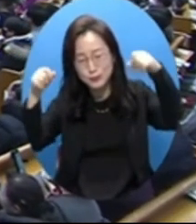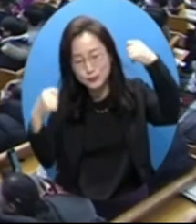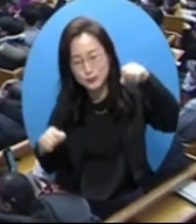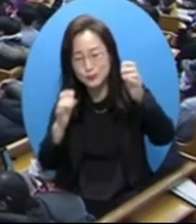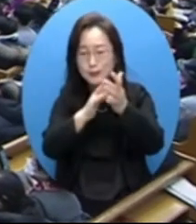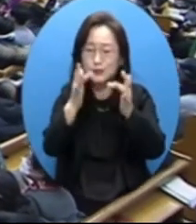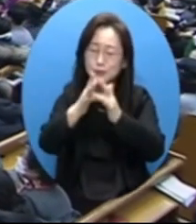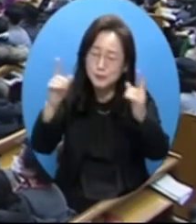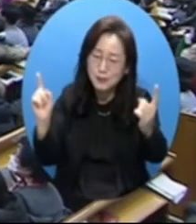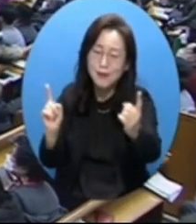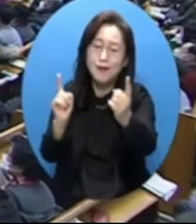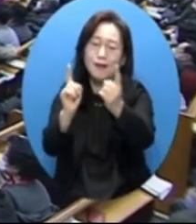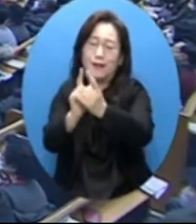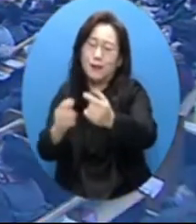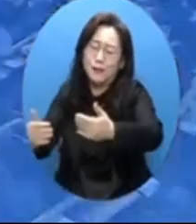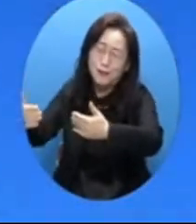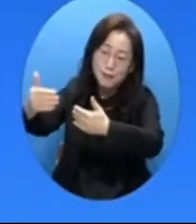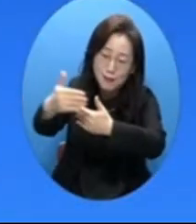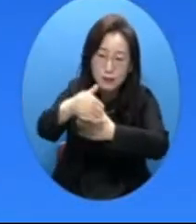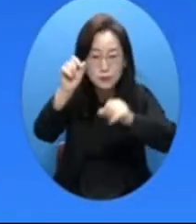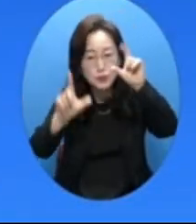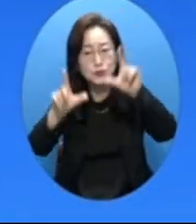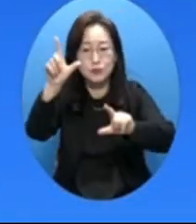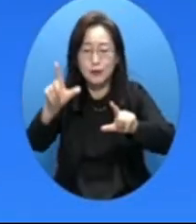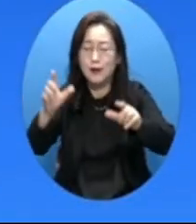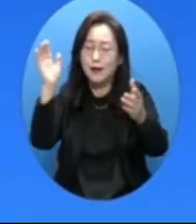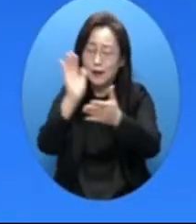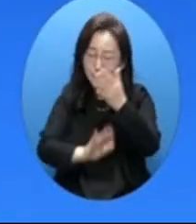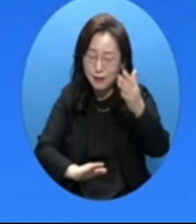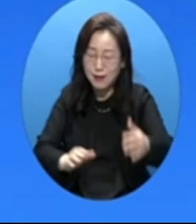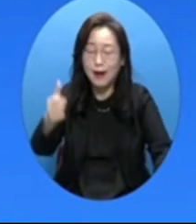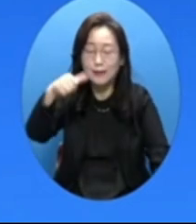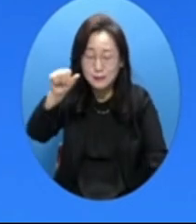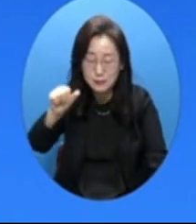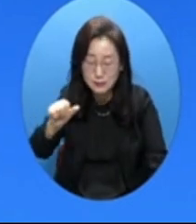달려가 품에 안기는 모습이었습니다 분명히